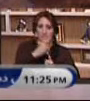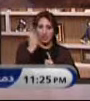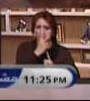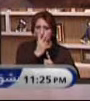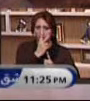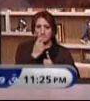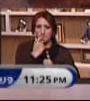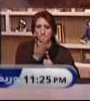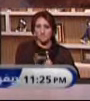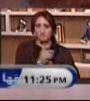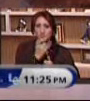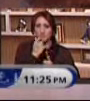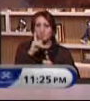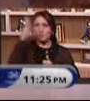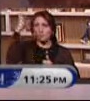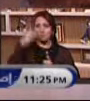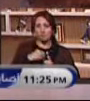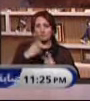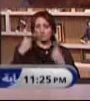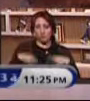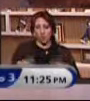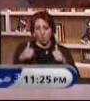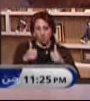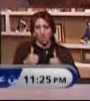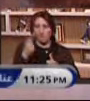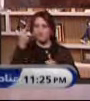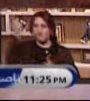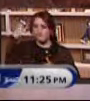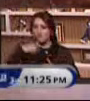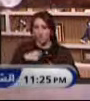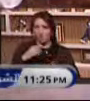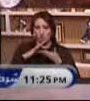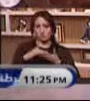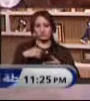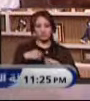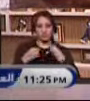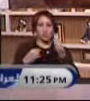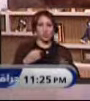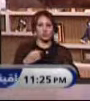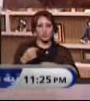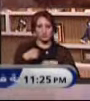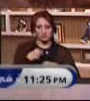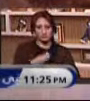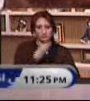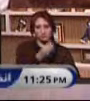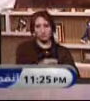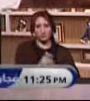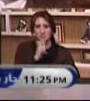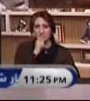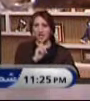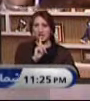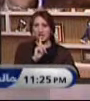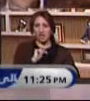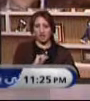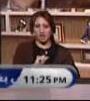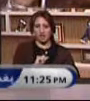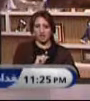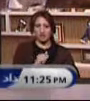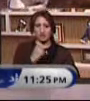لا والله ده ربنا اكرمني بالصحة واكرمني بالمال، خذ ما شئت خذ ما شئت. فأبقى الله